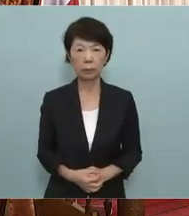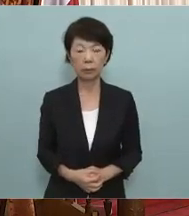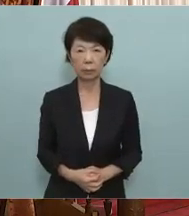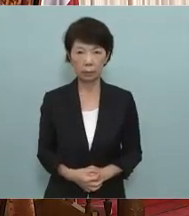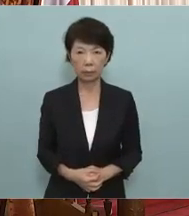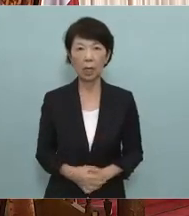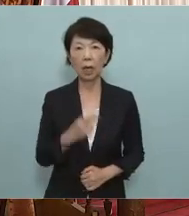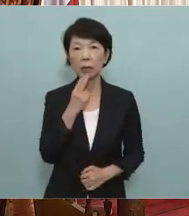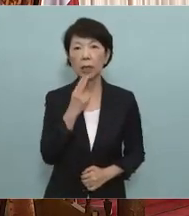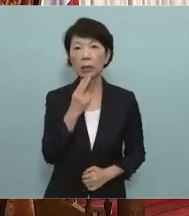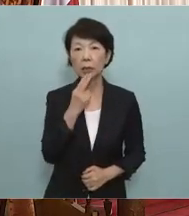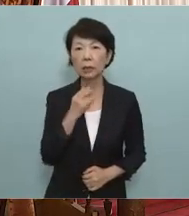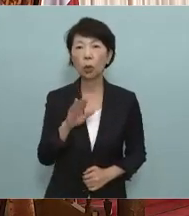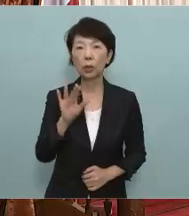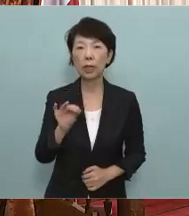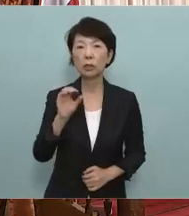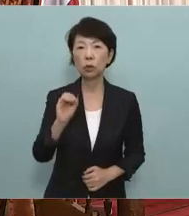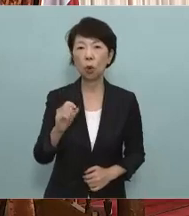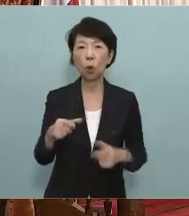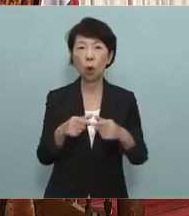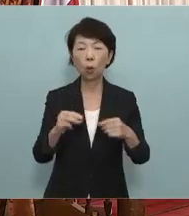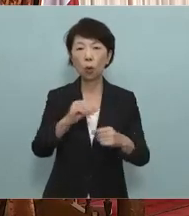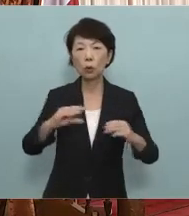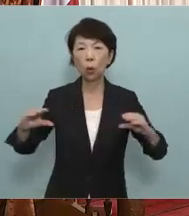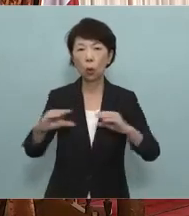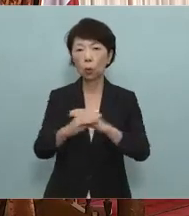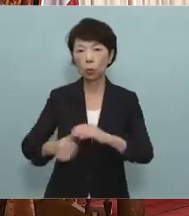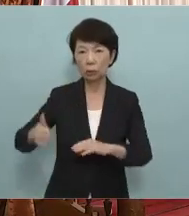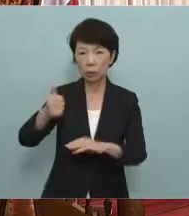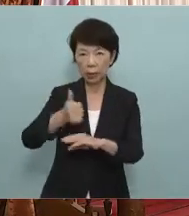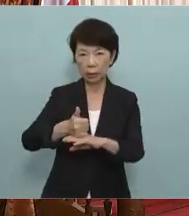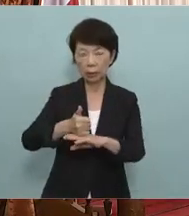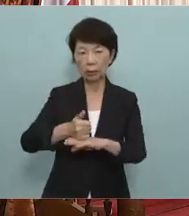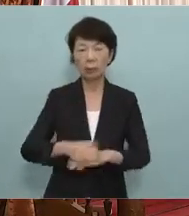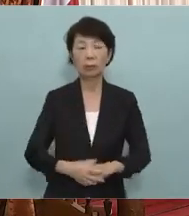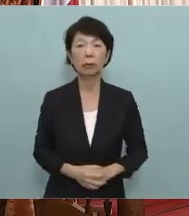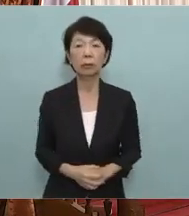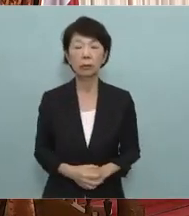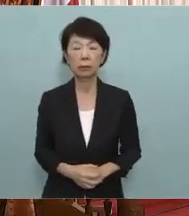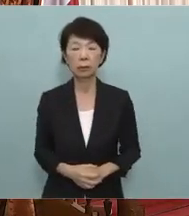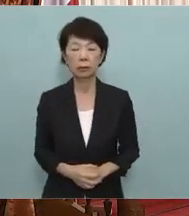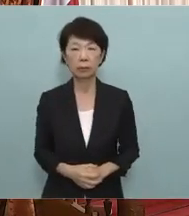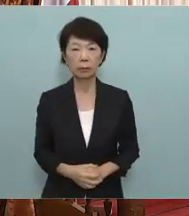斉藤鉄夫国土交通大臣。